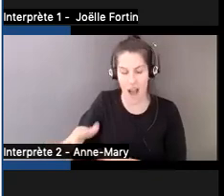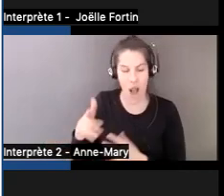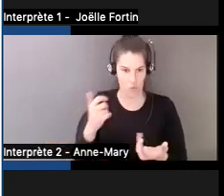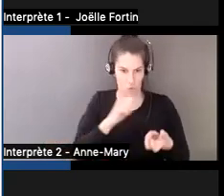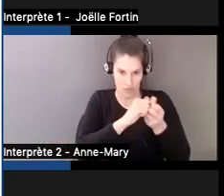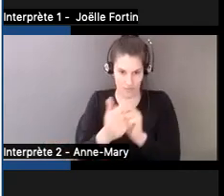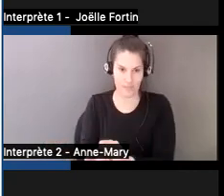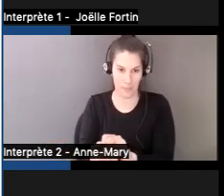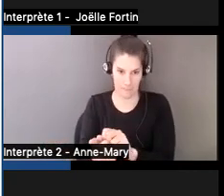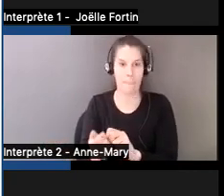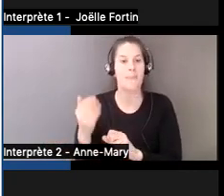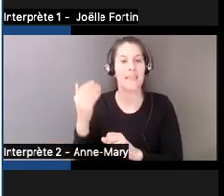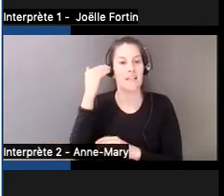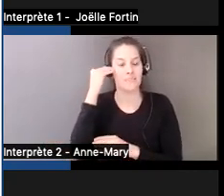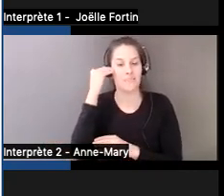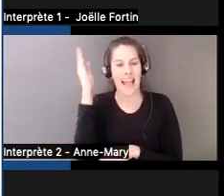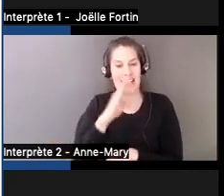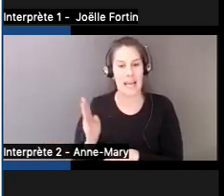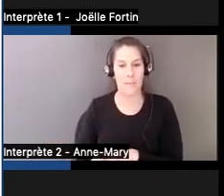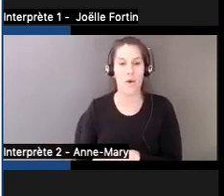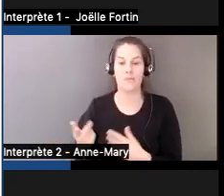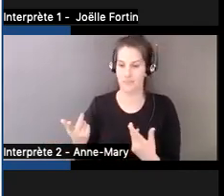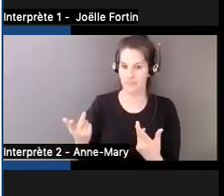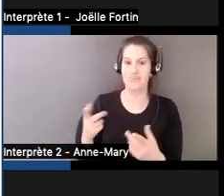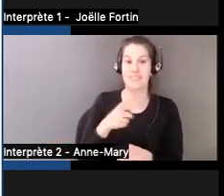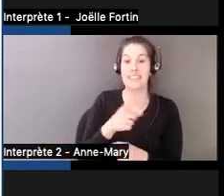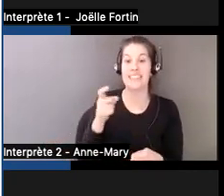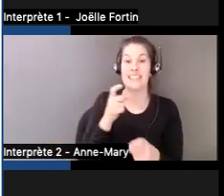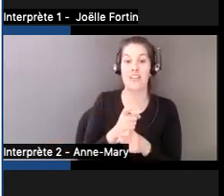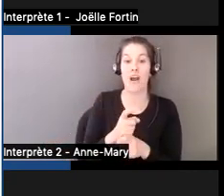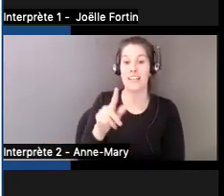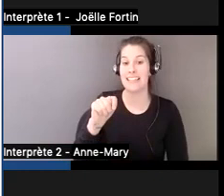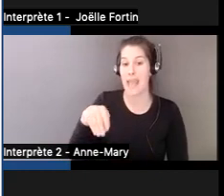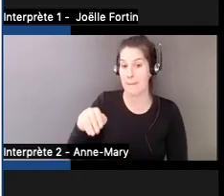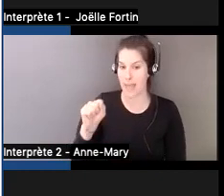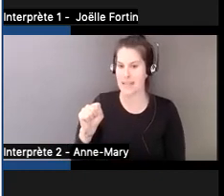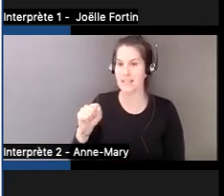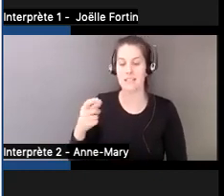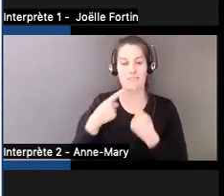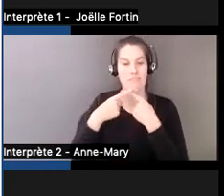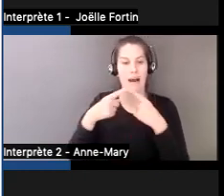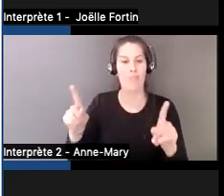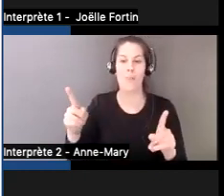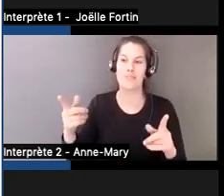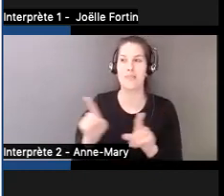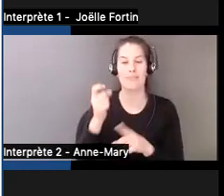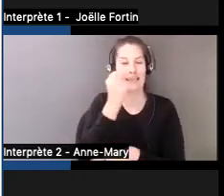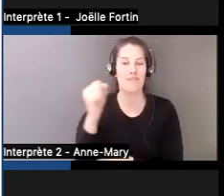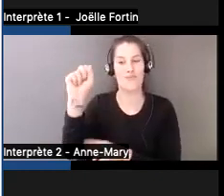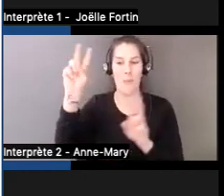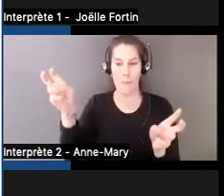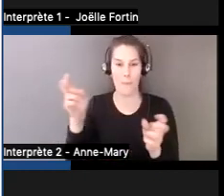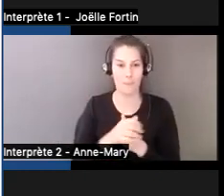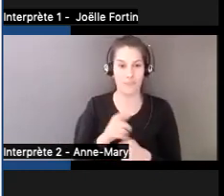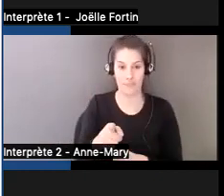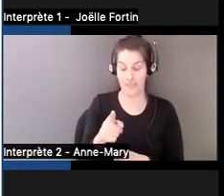des USA. Il annonce une petite révolution selon le directeur de cette EMS. Quand j'ai commencé ma profession dans les EMS il y a 20